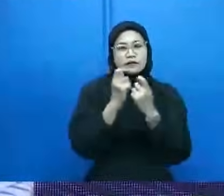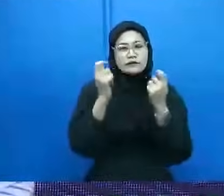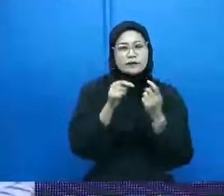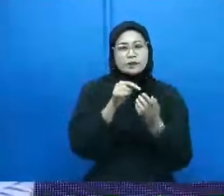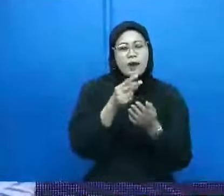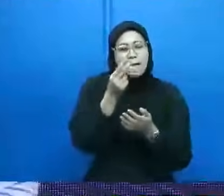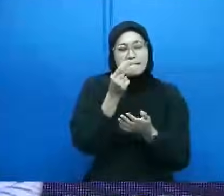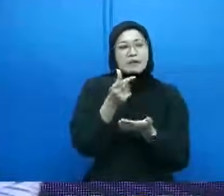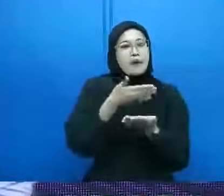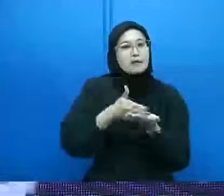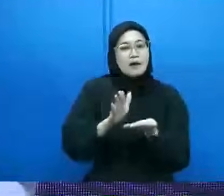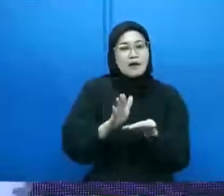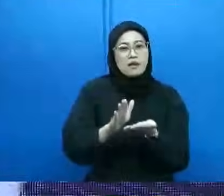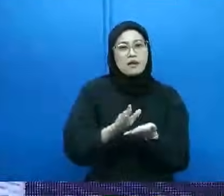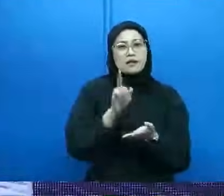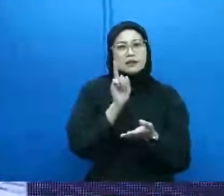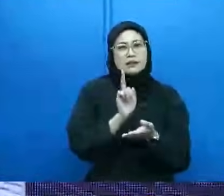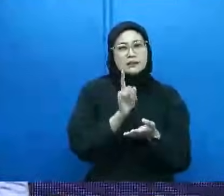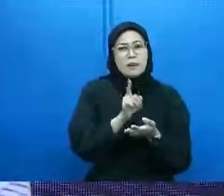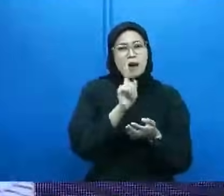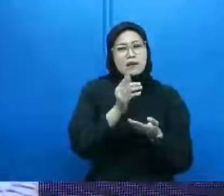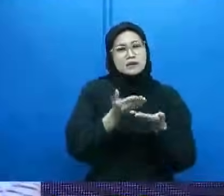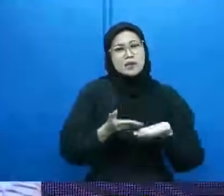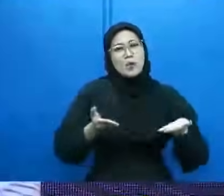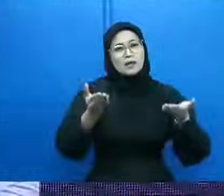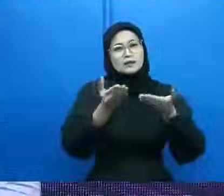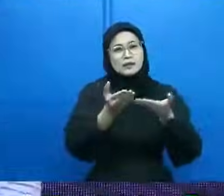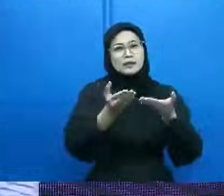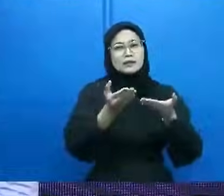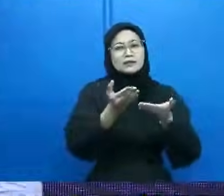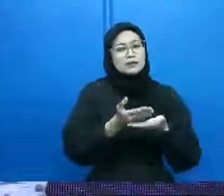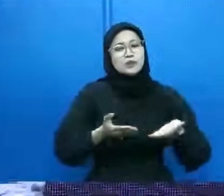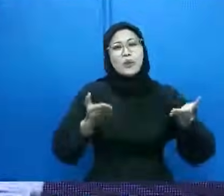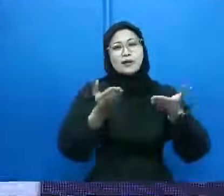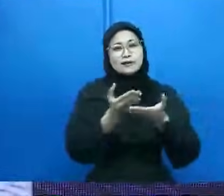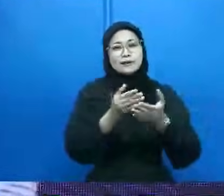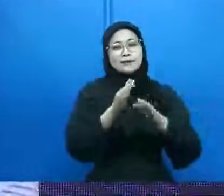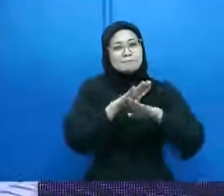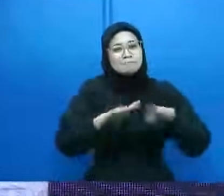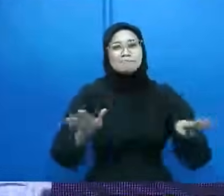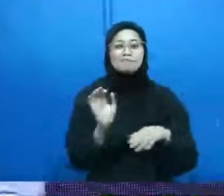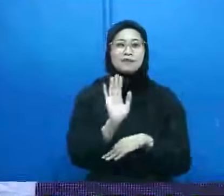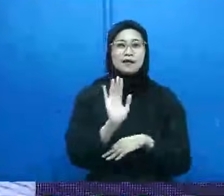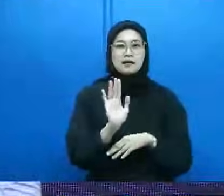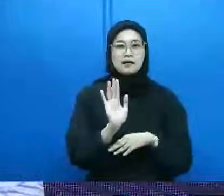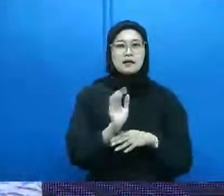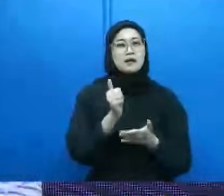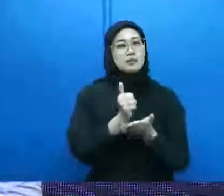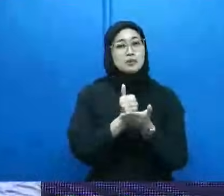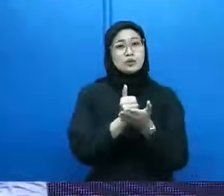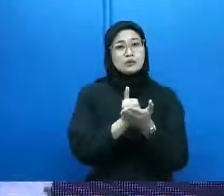majeure dikarenakan situasi yang kurang kondusif. Opsi untuk mundur dari acara ini sangat besar saat